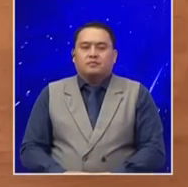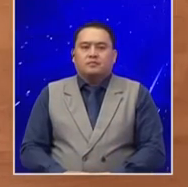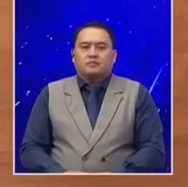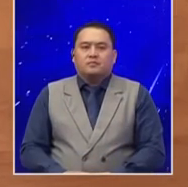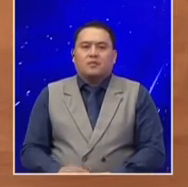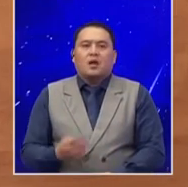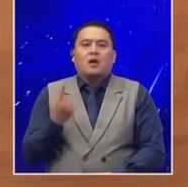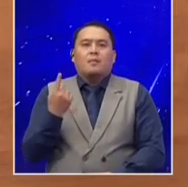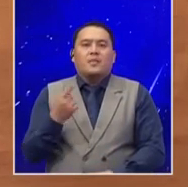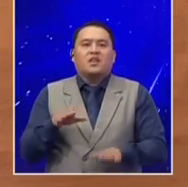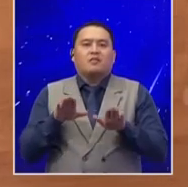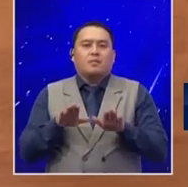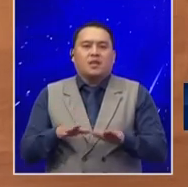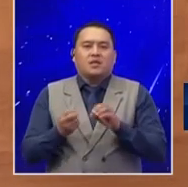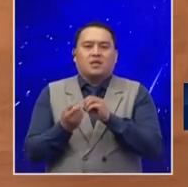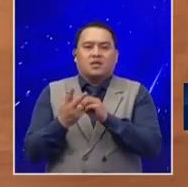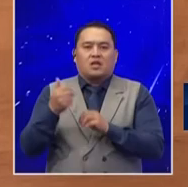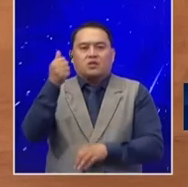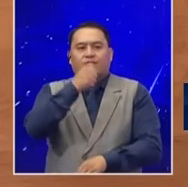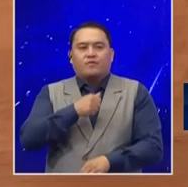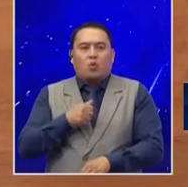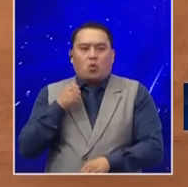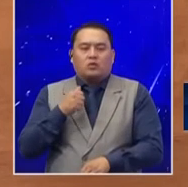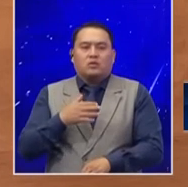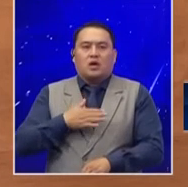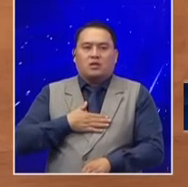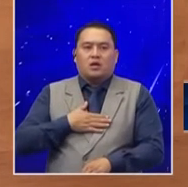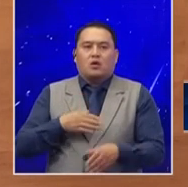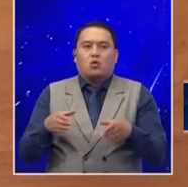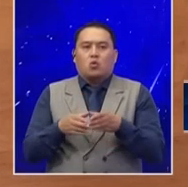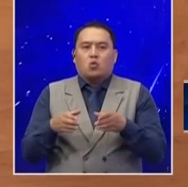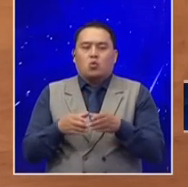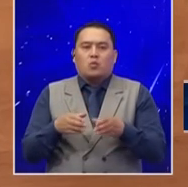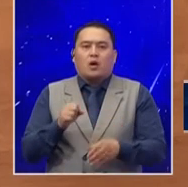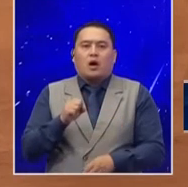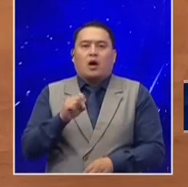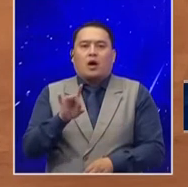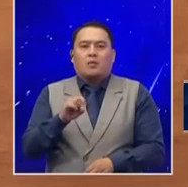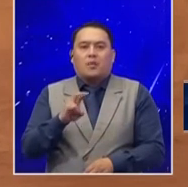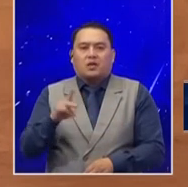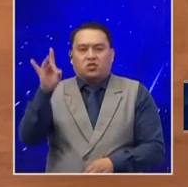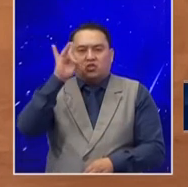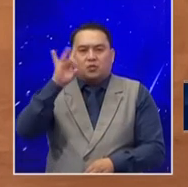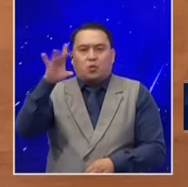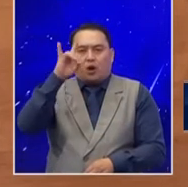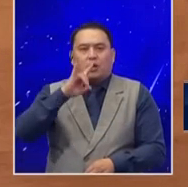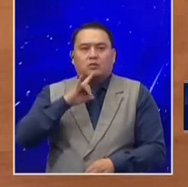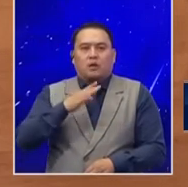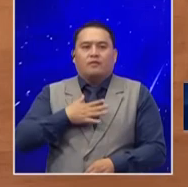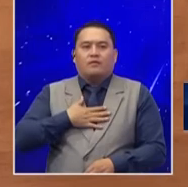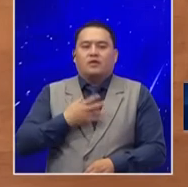Первое место заняли 13-й год подряд. Это клуб «Арман», чемпионы Казахстана. Второе место – наша